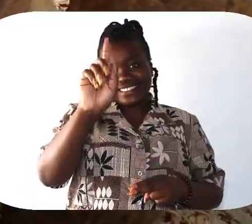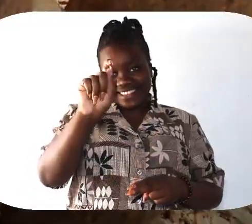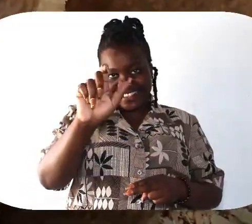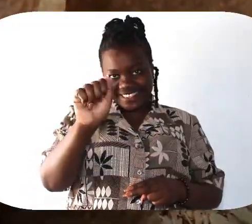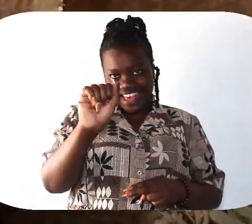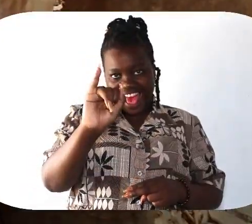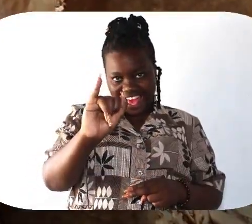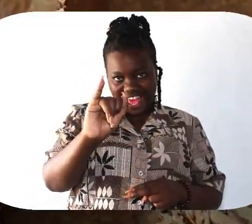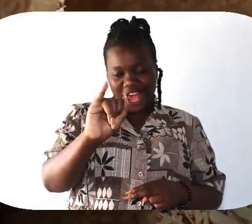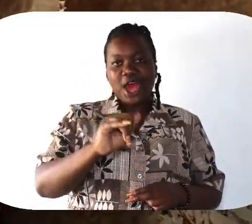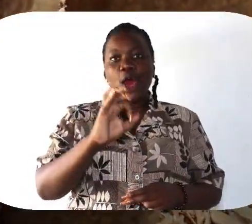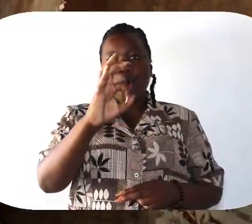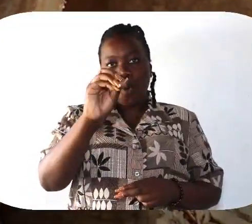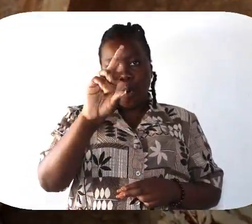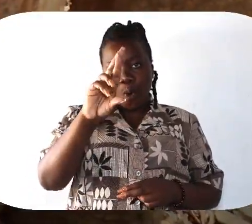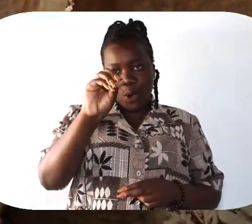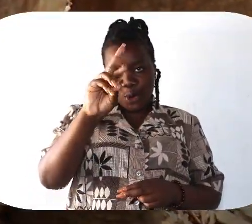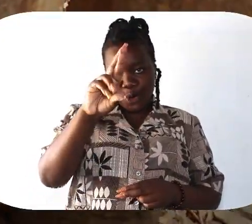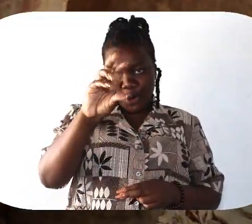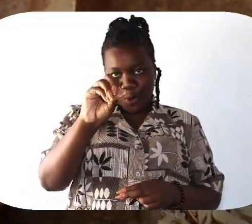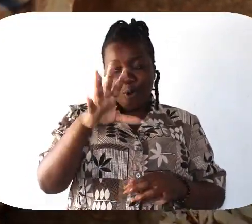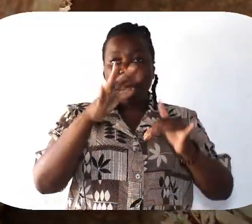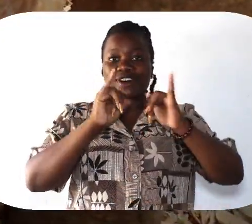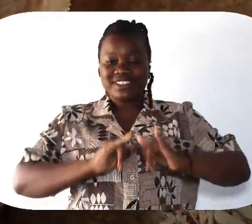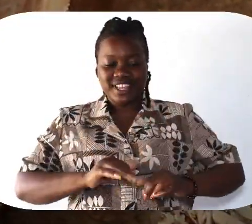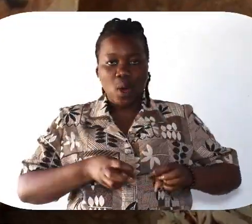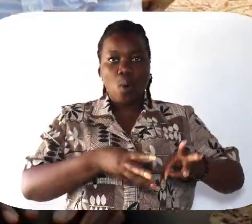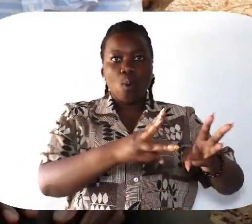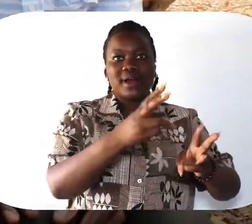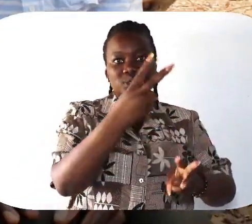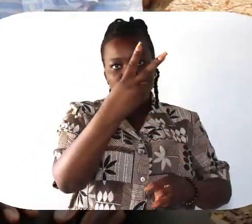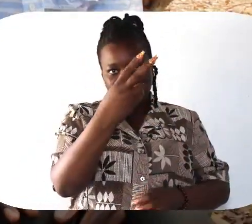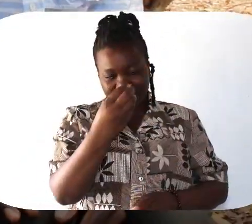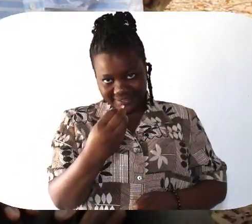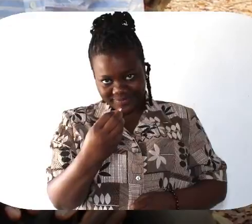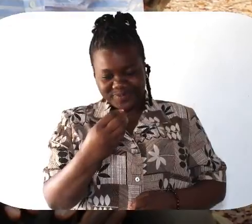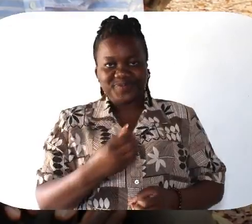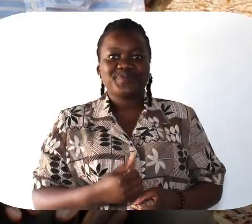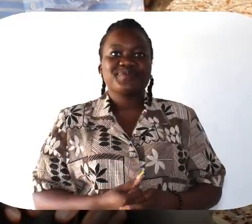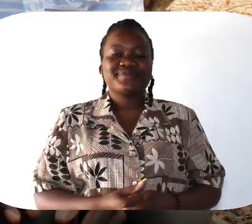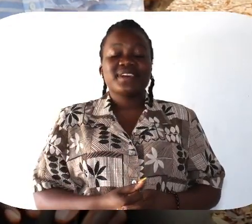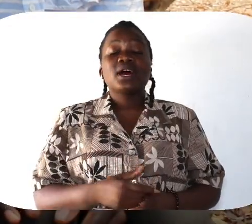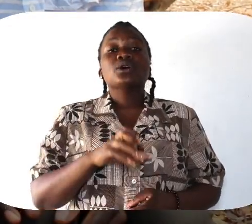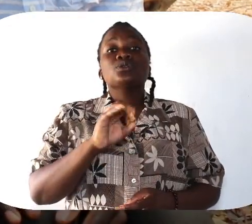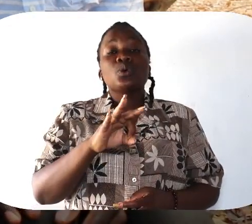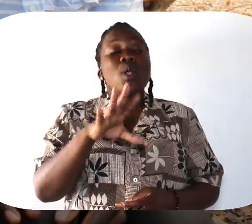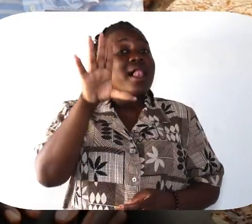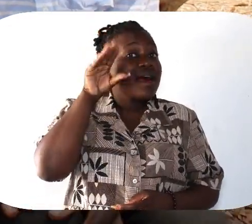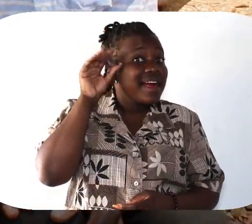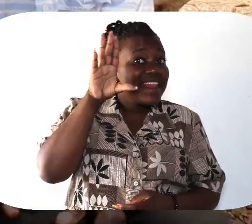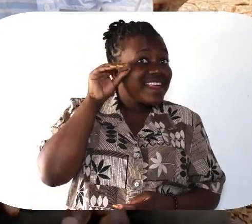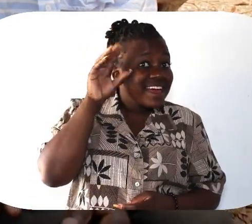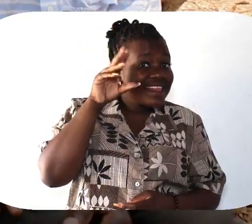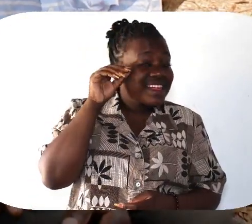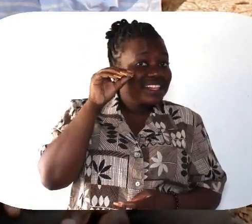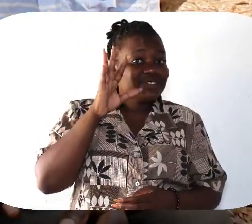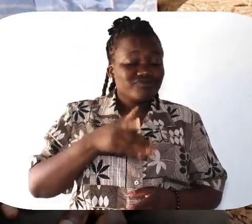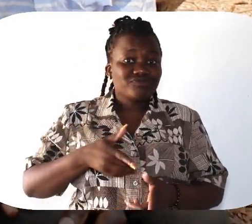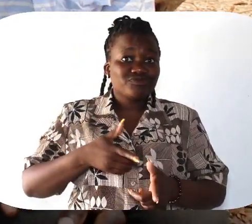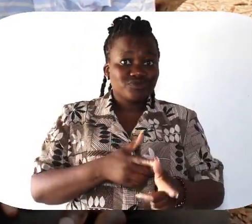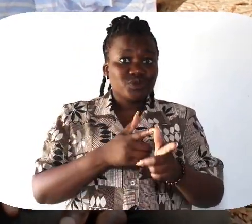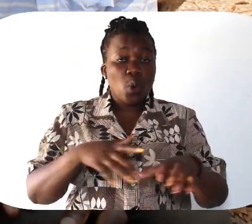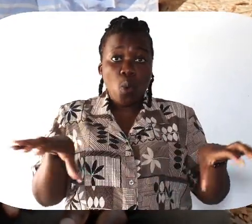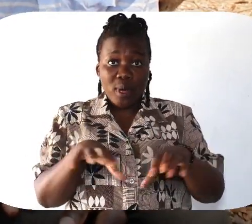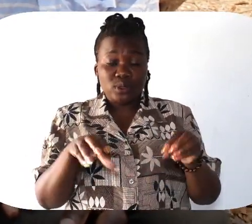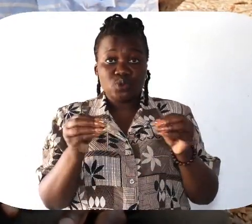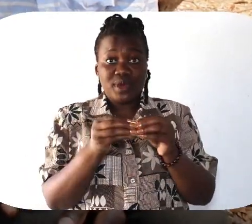Yeah. Indo iswa Tetai Gororo. Ndogare muward 20. Taka